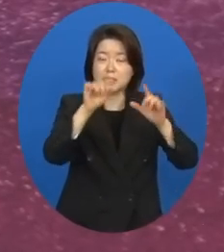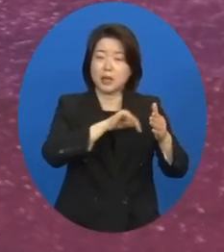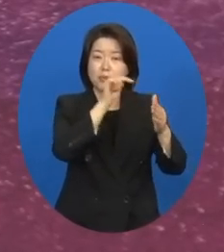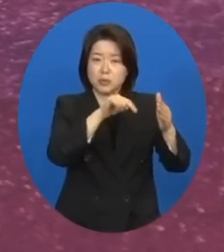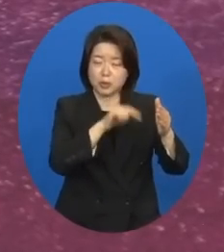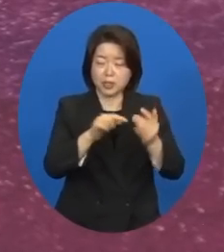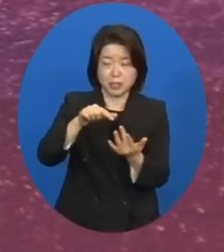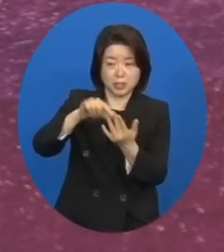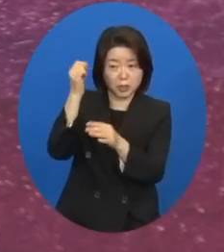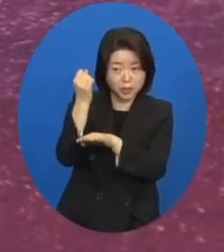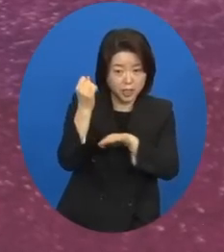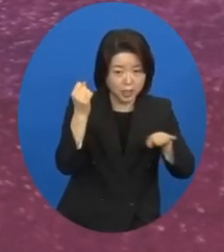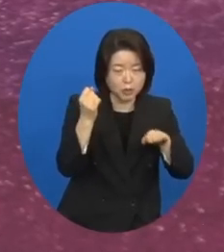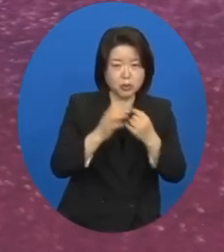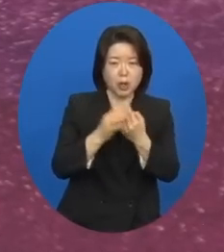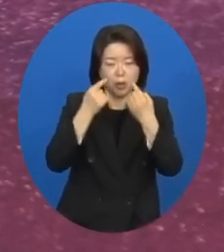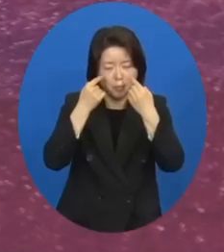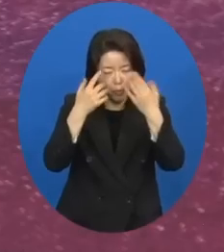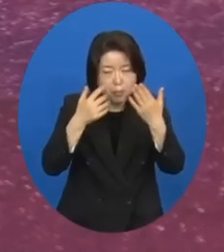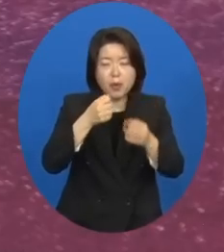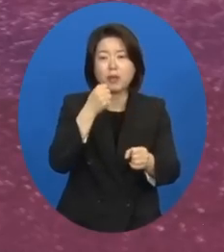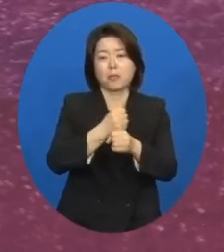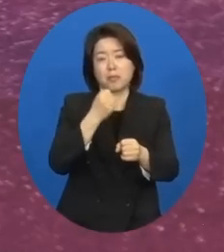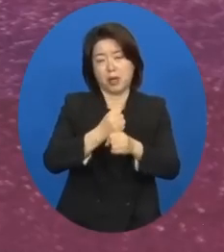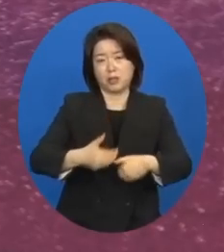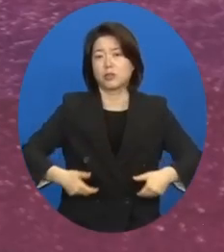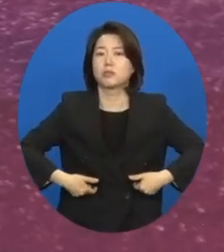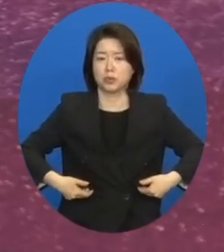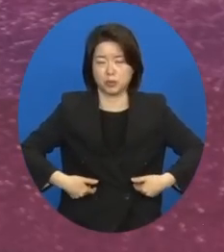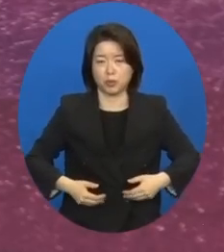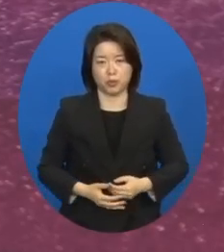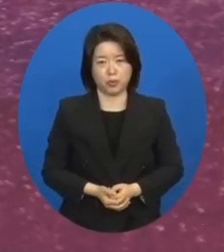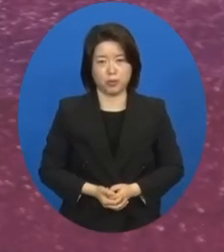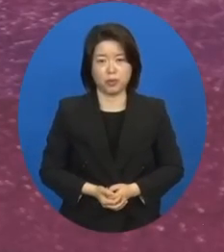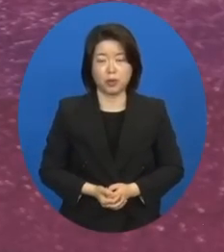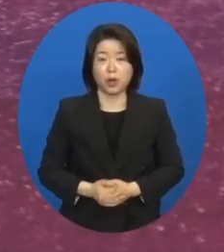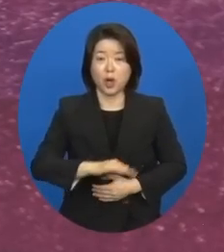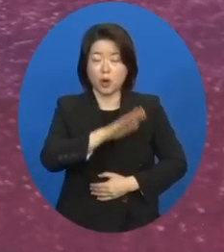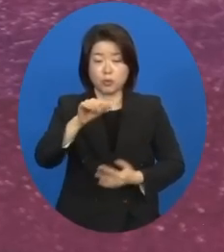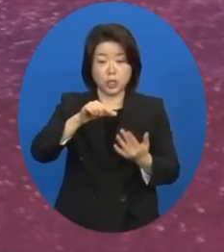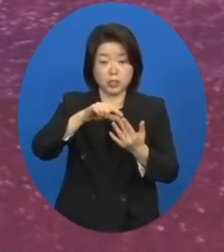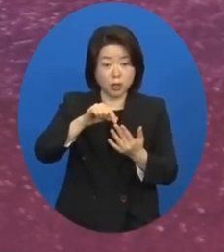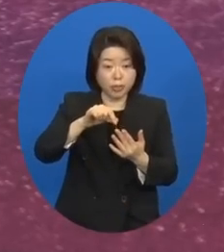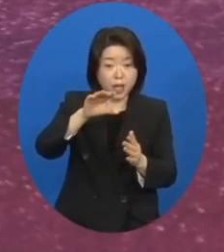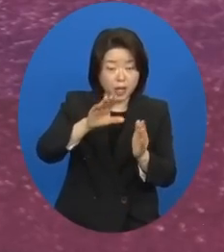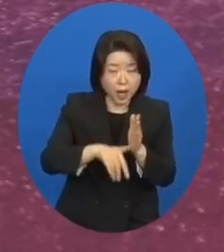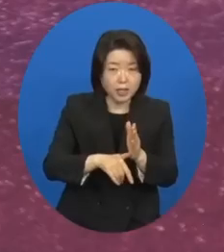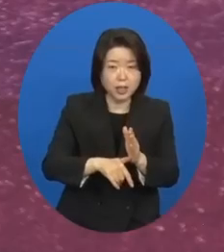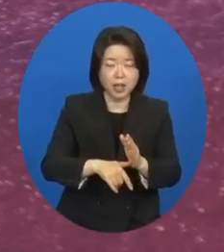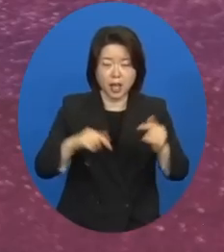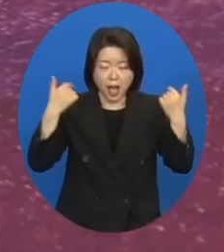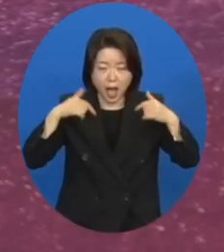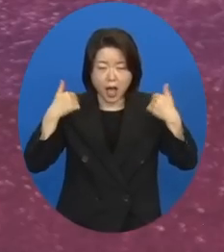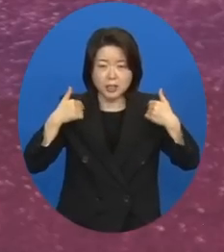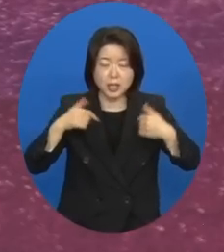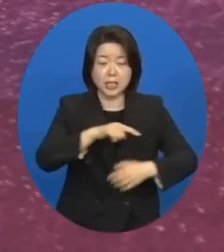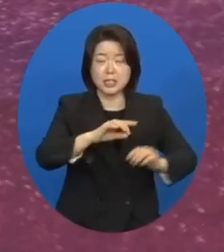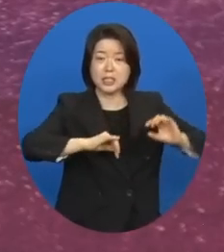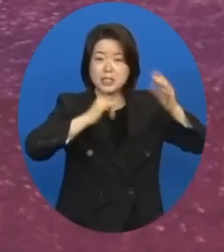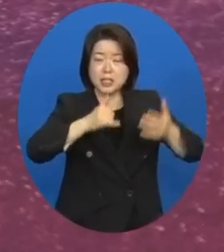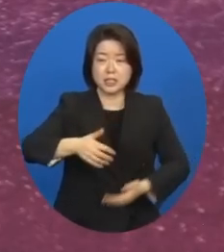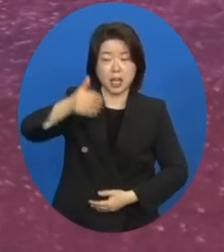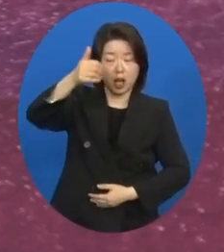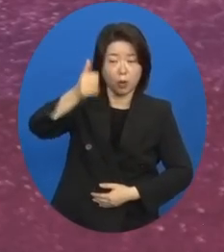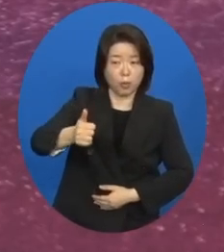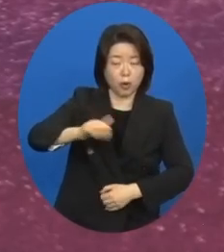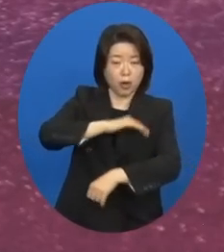선택의 기준을 분명하게 해야 됩니다. 이 말은 우리의 선택 앞에서 매 순간 이 세상의 주권이 누구에게